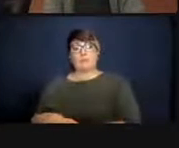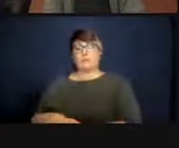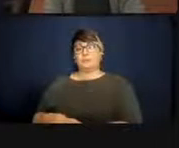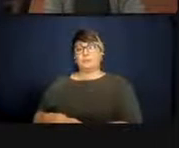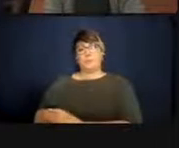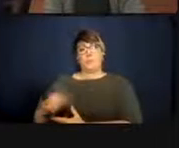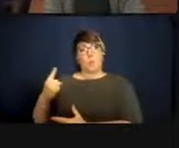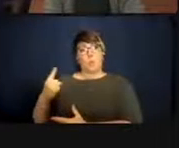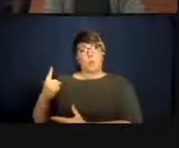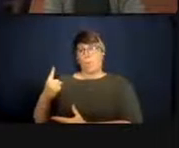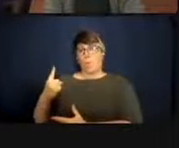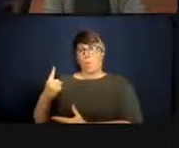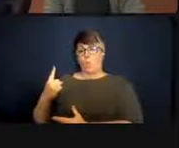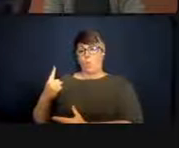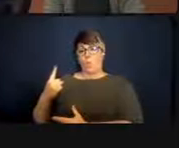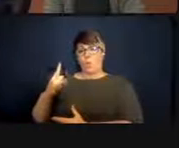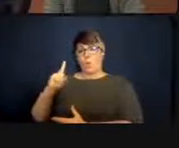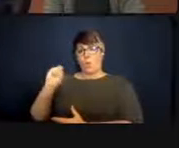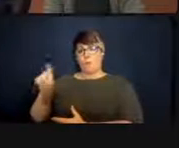أتطلع طبعا